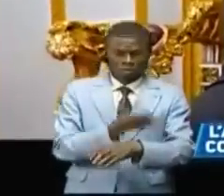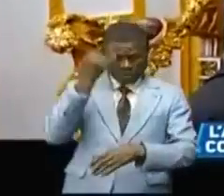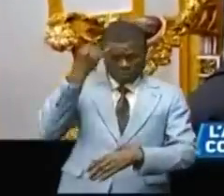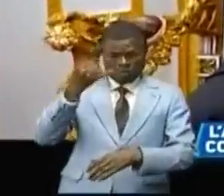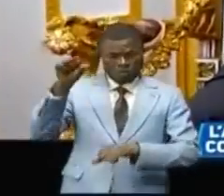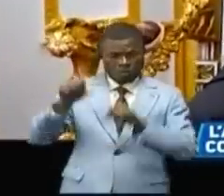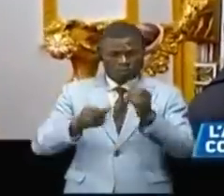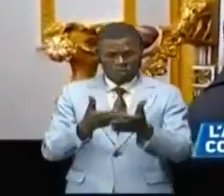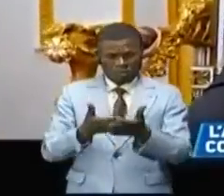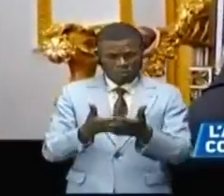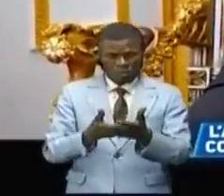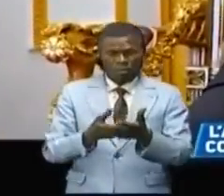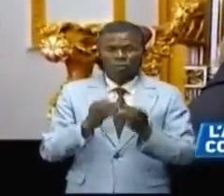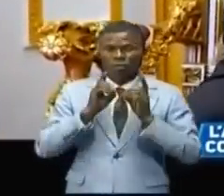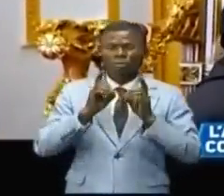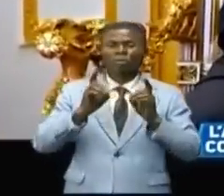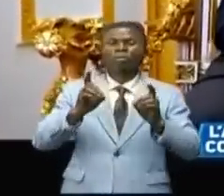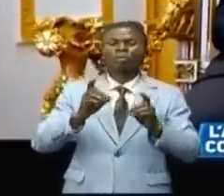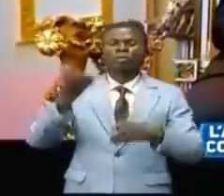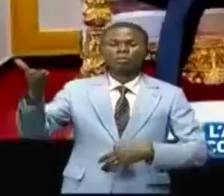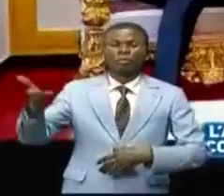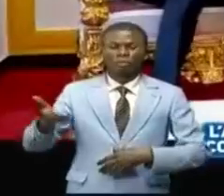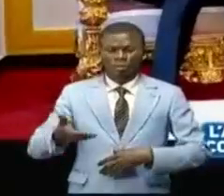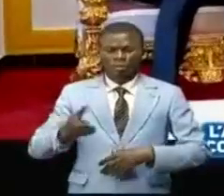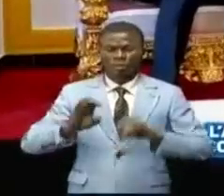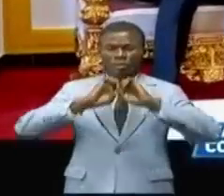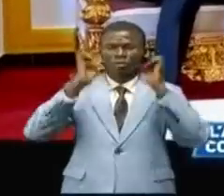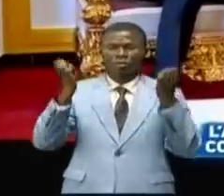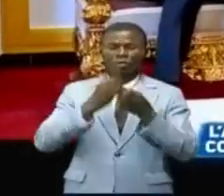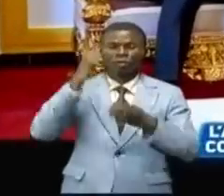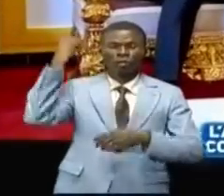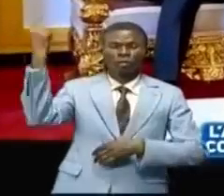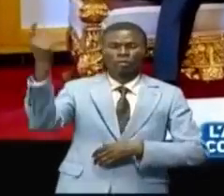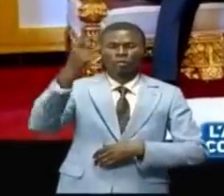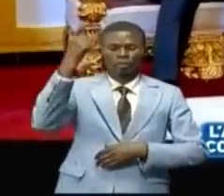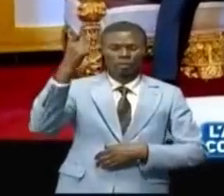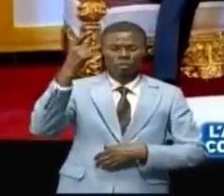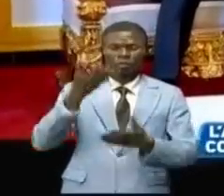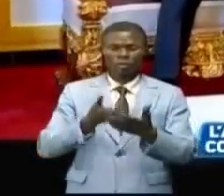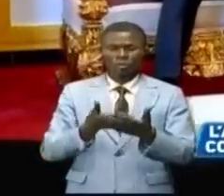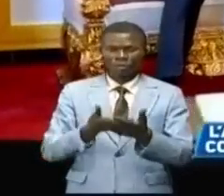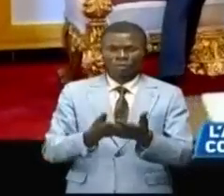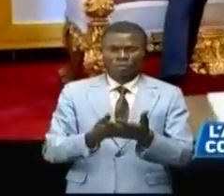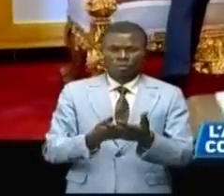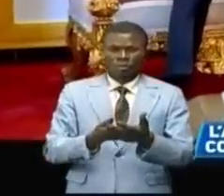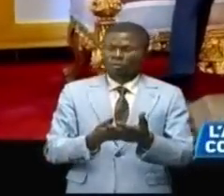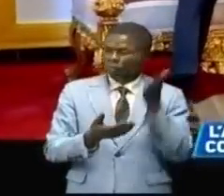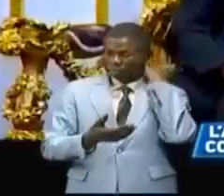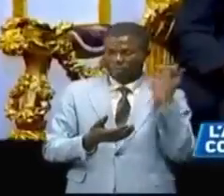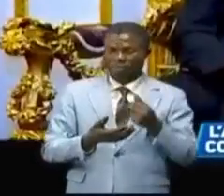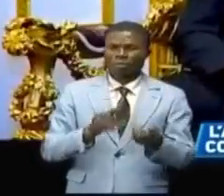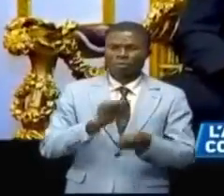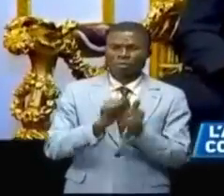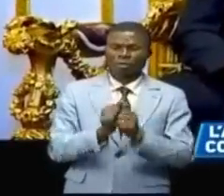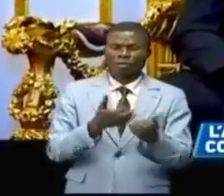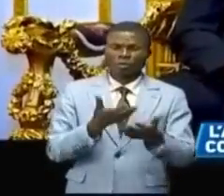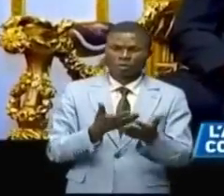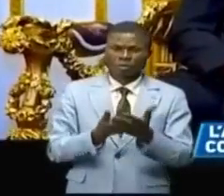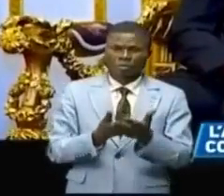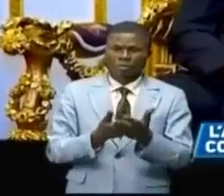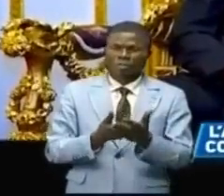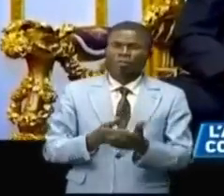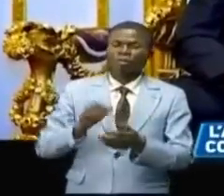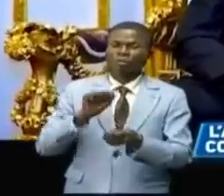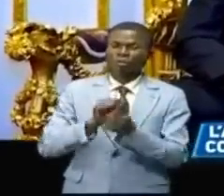malveillant d'un courrier adressé il y a peu aux compagnies internationales par le DG de l'AAC, dont il condamne fermement l'attitude peu